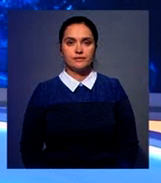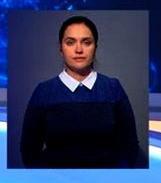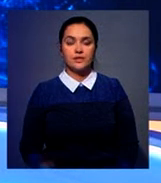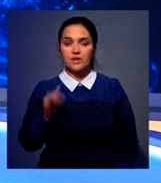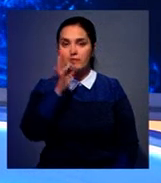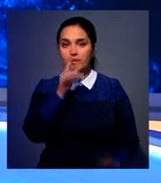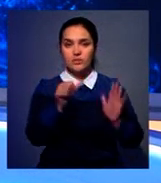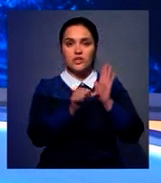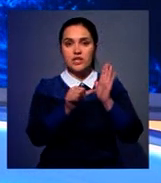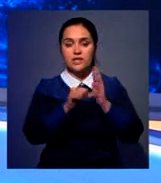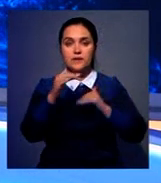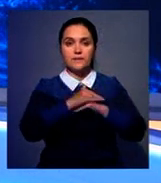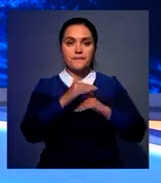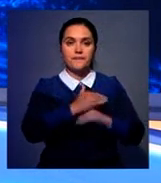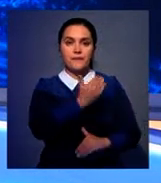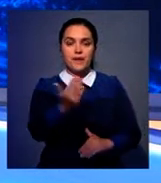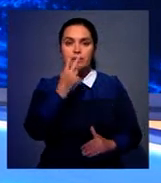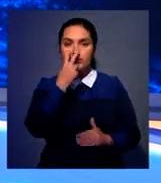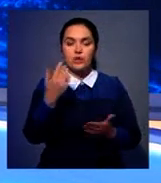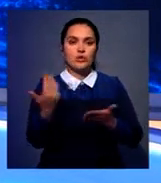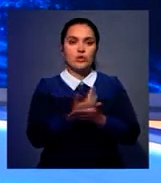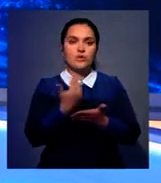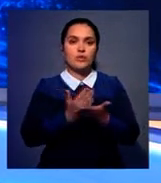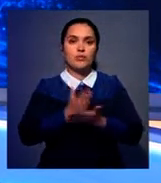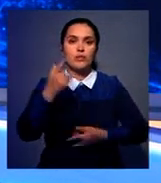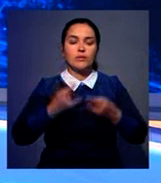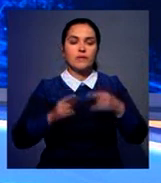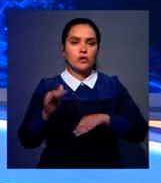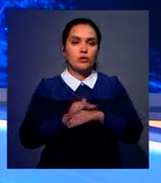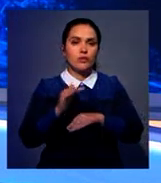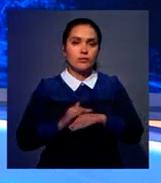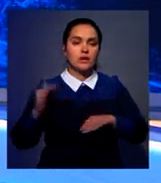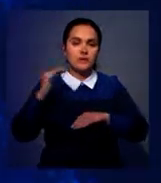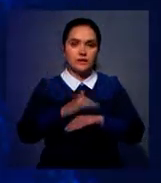В столице 18 часов. Вы смотрите новости. С вами Динара Саду и Виктория Антонишина. Добрый вечер.